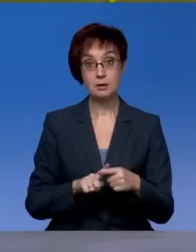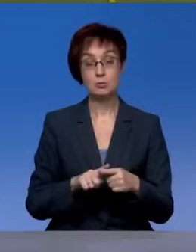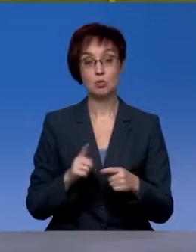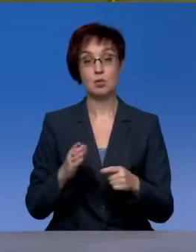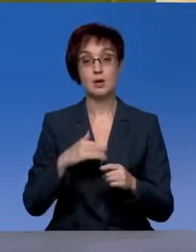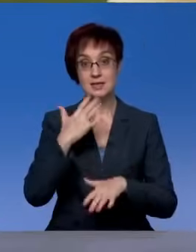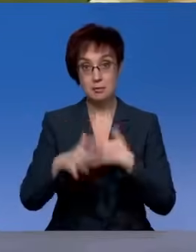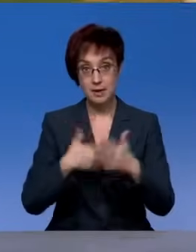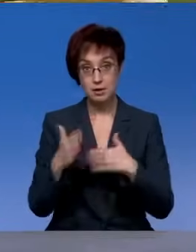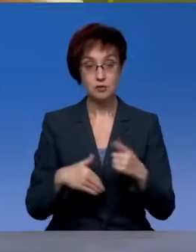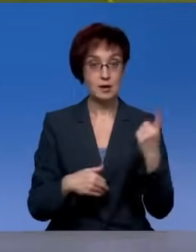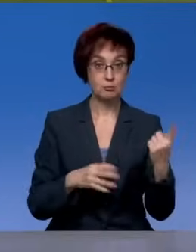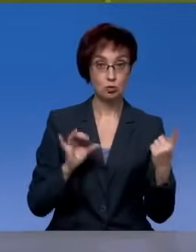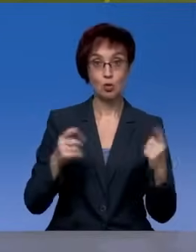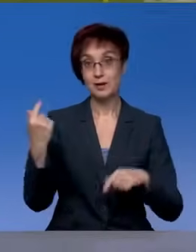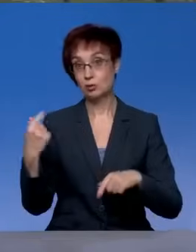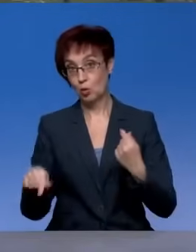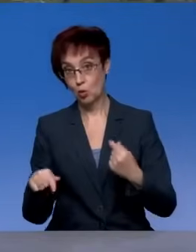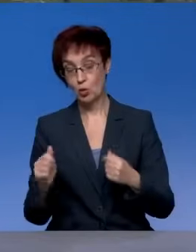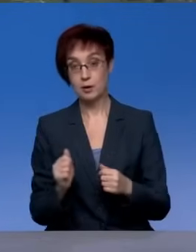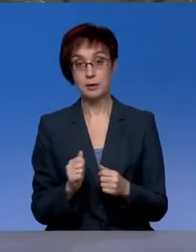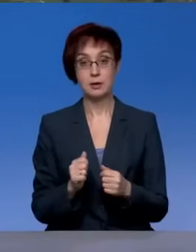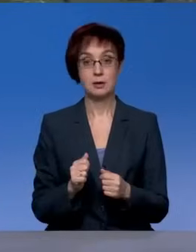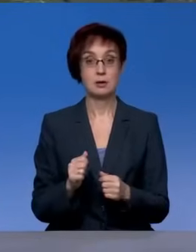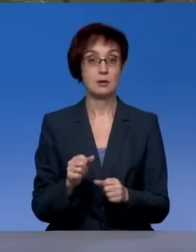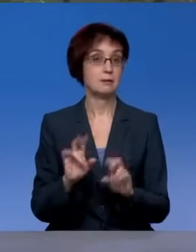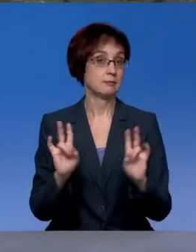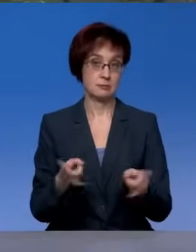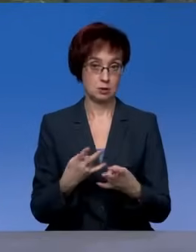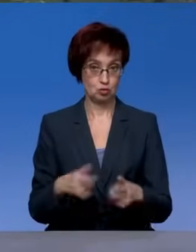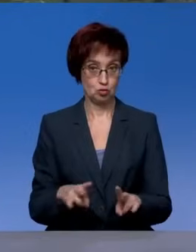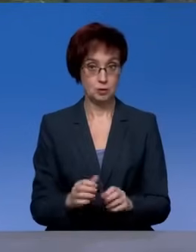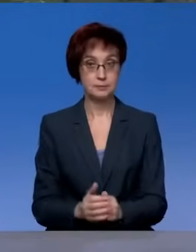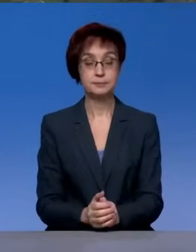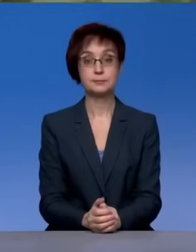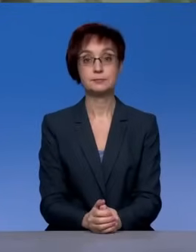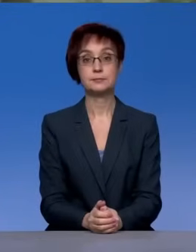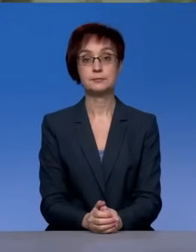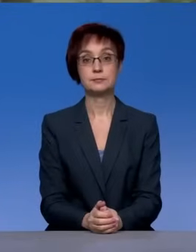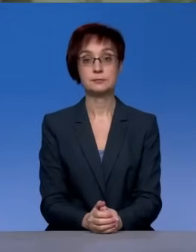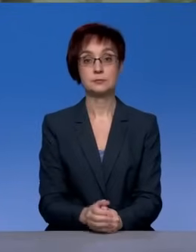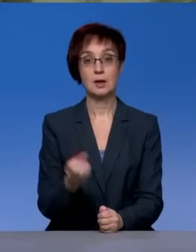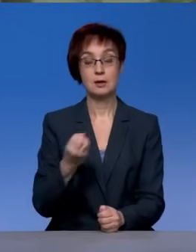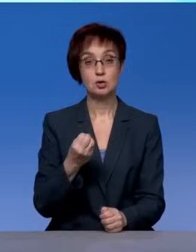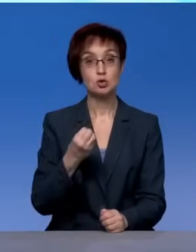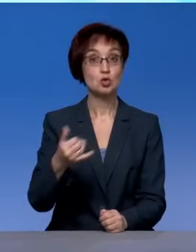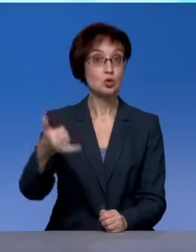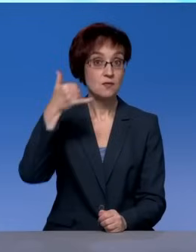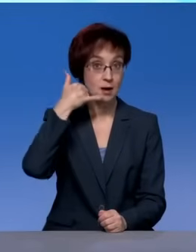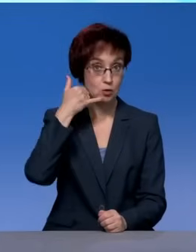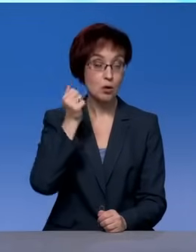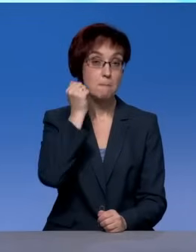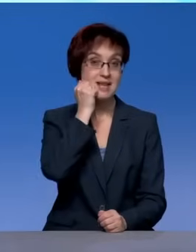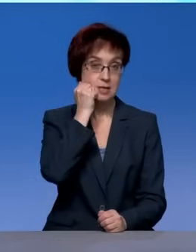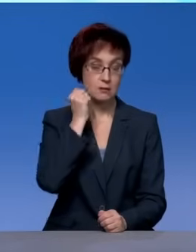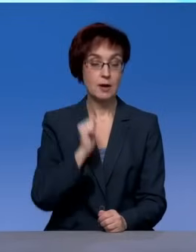и другое в данном случае, конечно же, не стоит. Еще давайте один звонок сразу примем из Москвы. Людмила, да, у